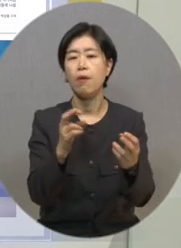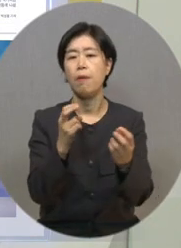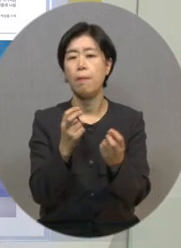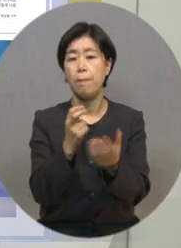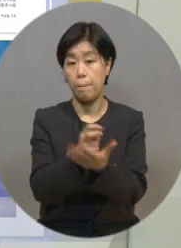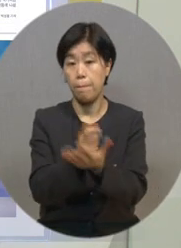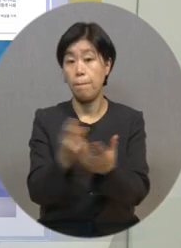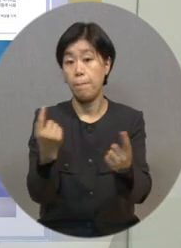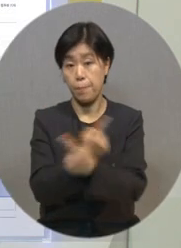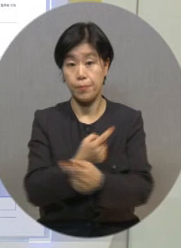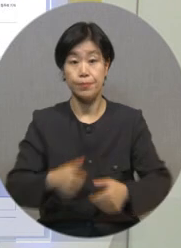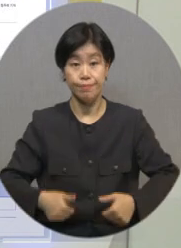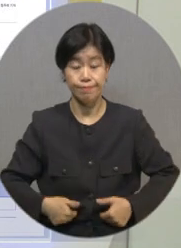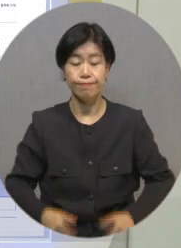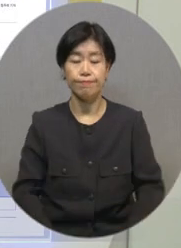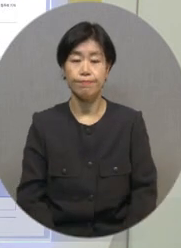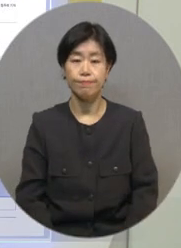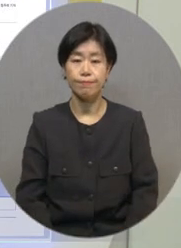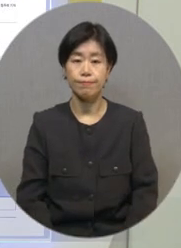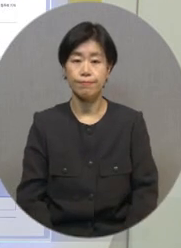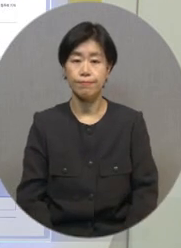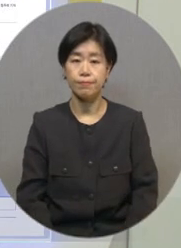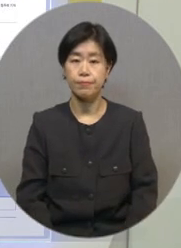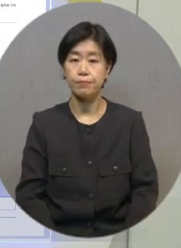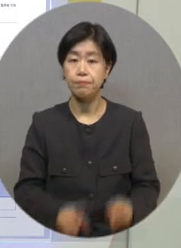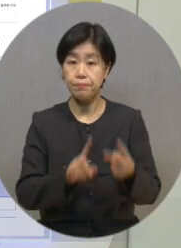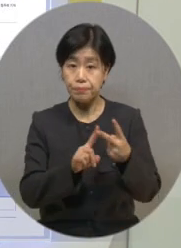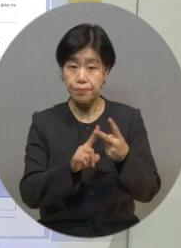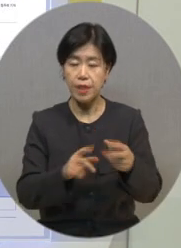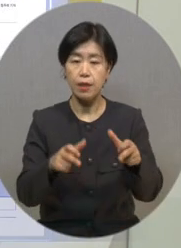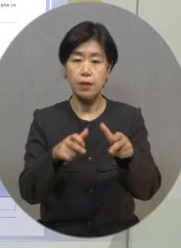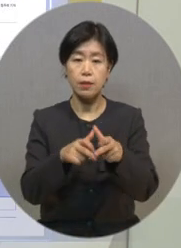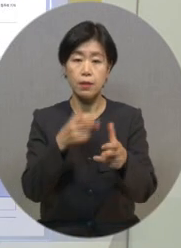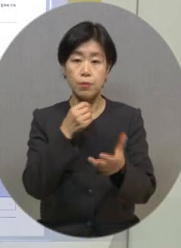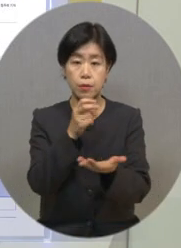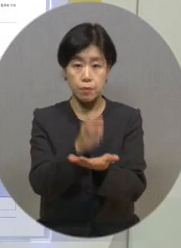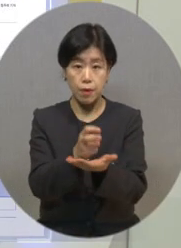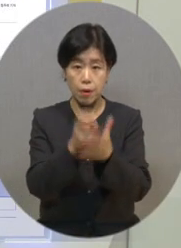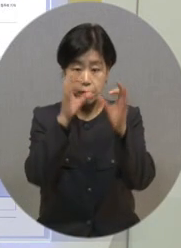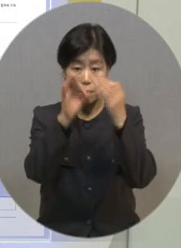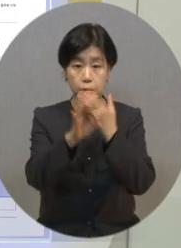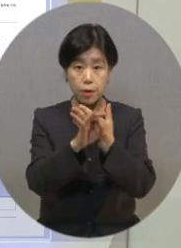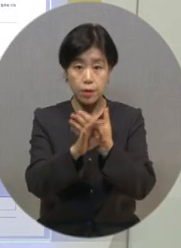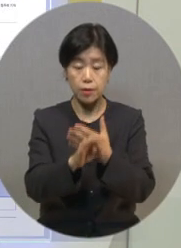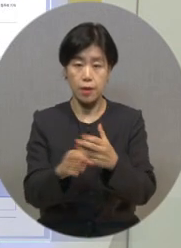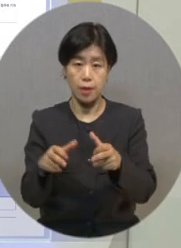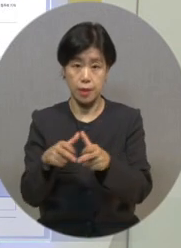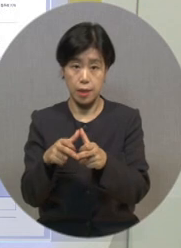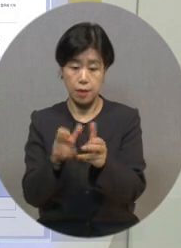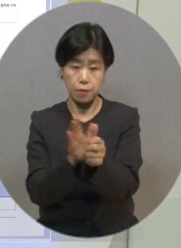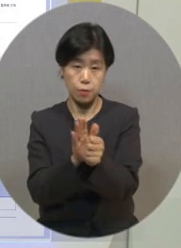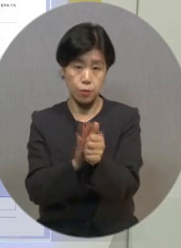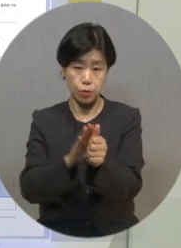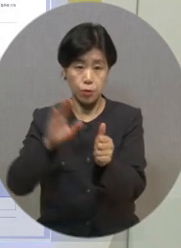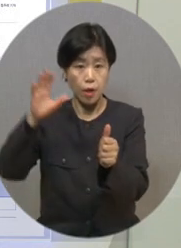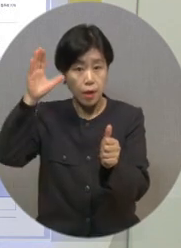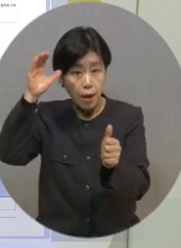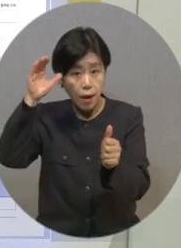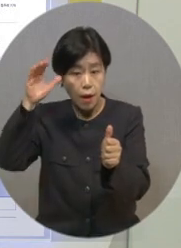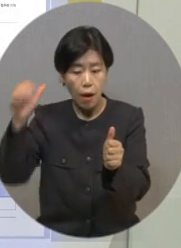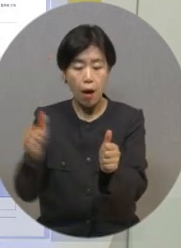합니다 계속해서 면입니다 장애인 복지법에서 장애인 보조견 동반 출입을 보장하고